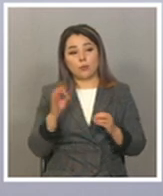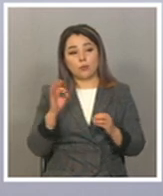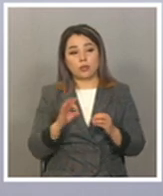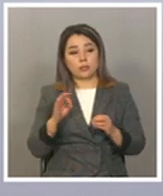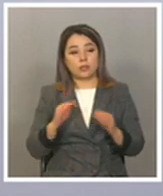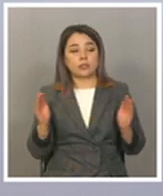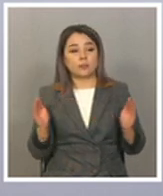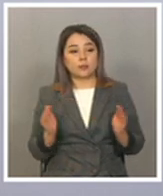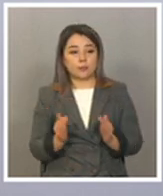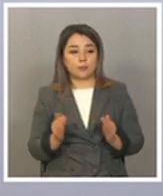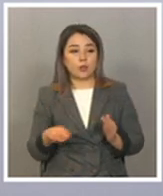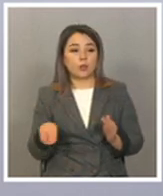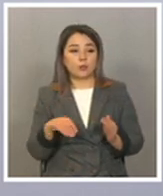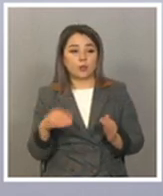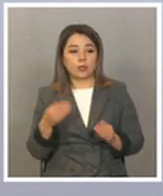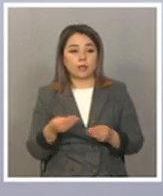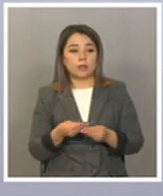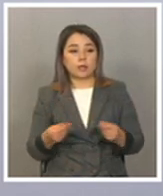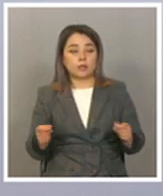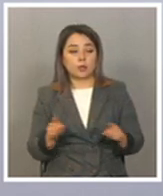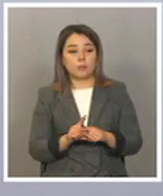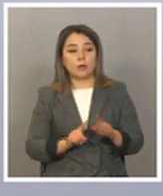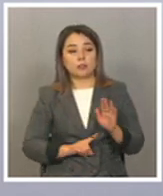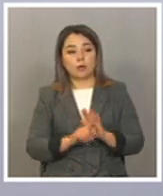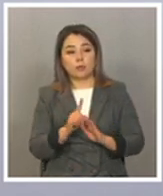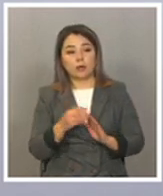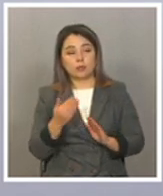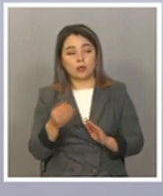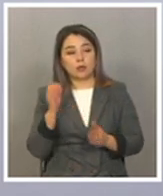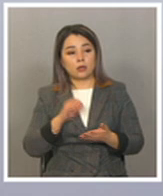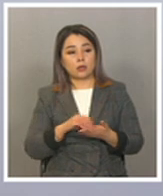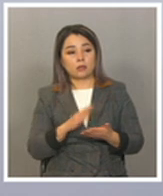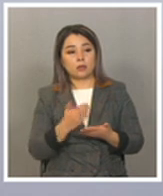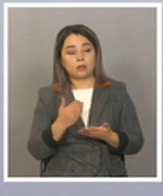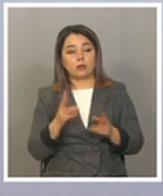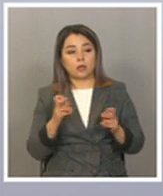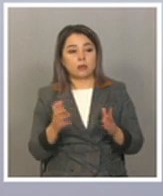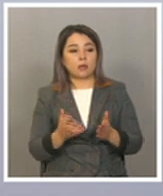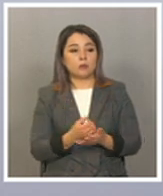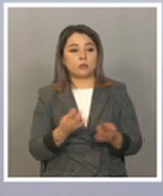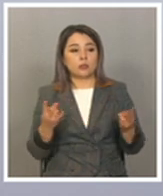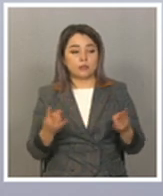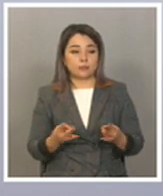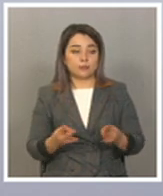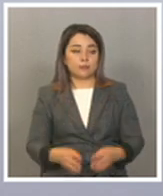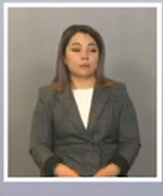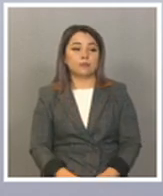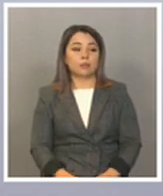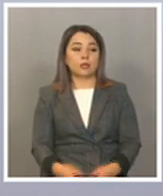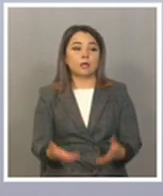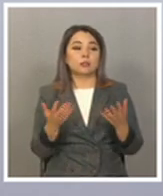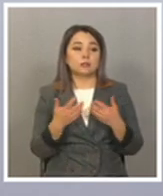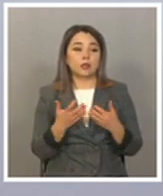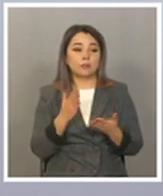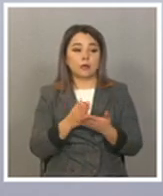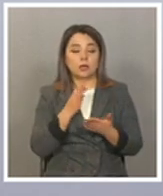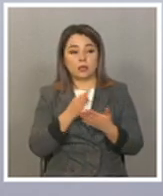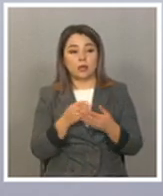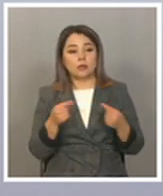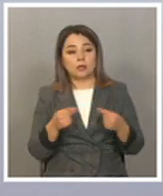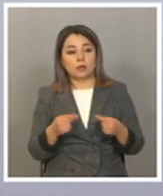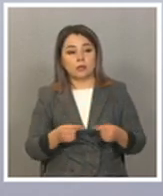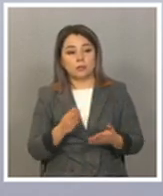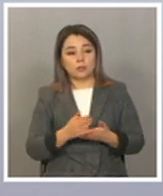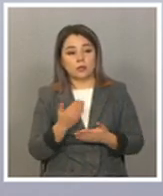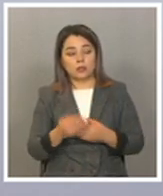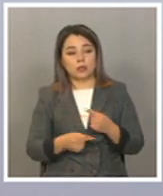кеміді. Тұздың ертіндідегі бастапқы концентрациясын табыңыз. Есептің шартына сәйкес,